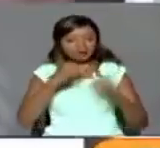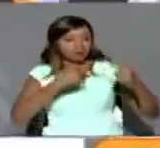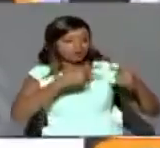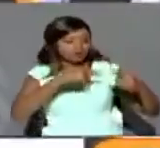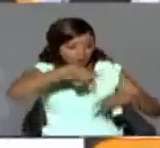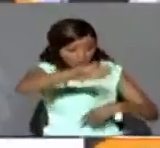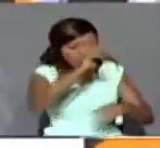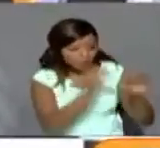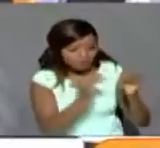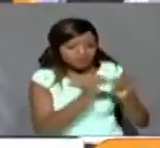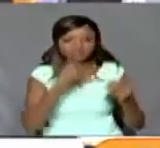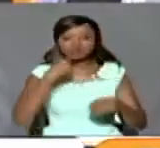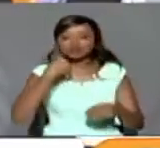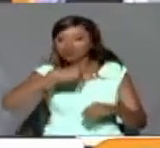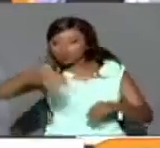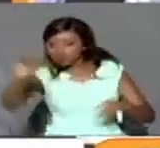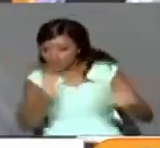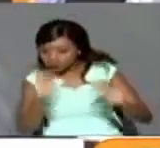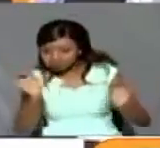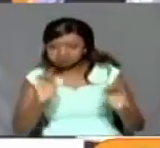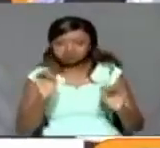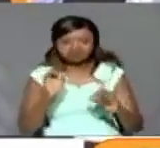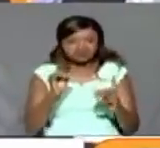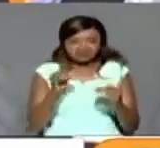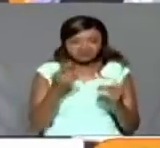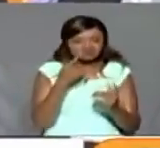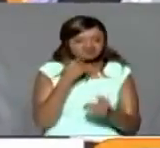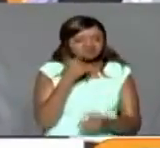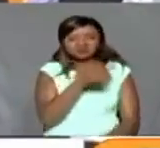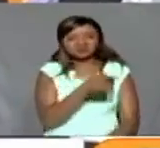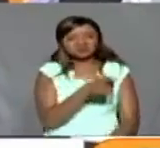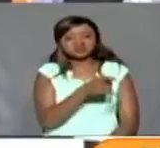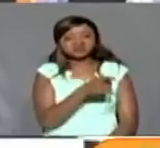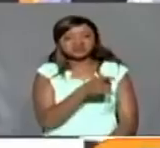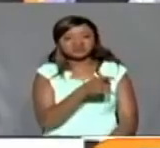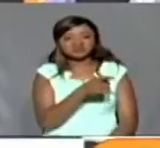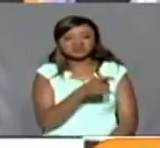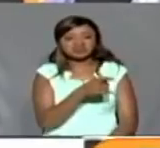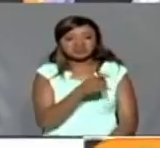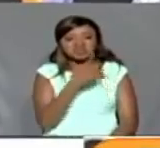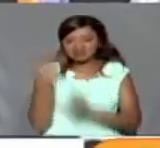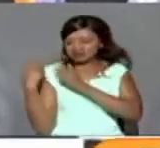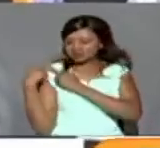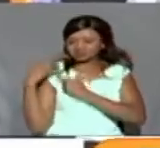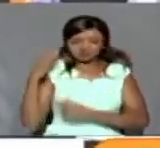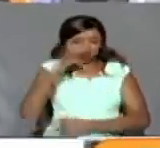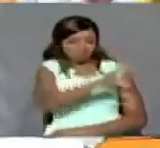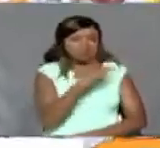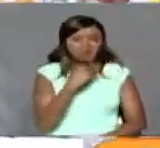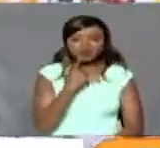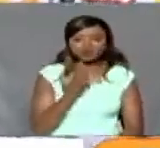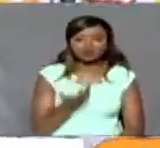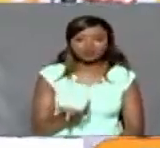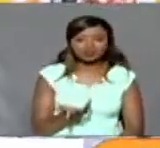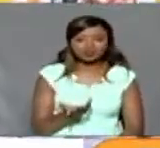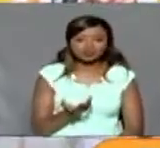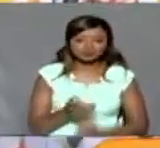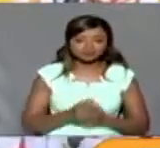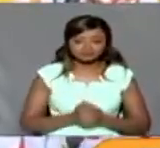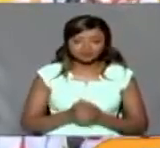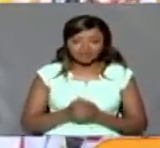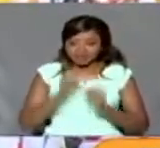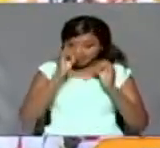mkutano hii, nani ataenda mkutano ile? Wewe nani alikupatia nafasi ya kuwa nyapara? Wale walikuwa